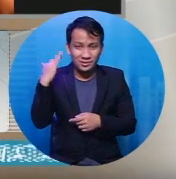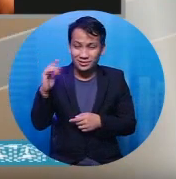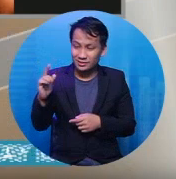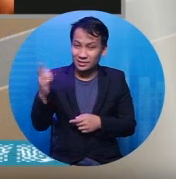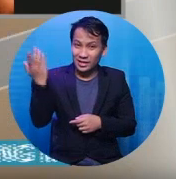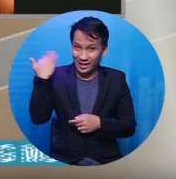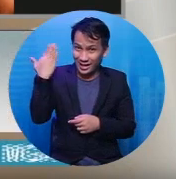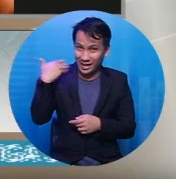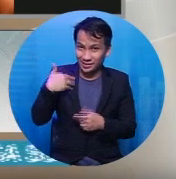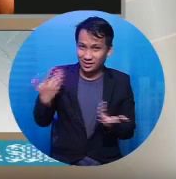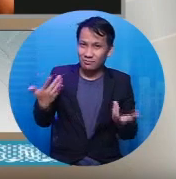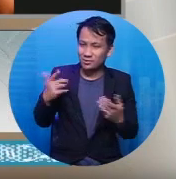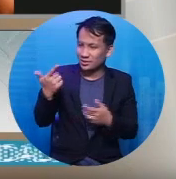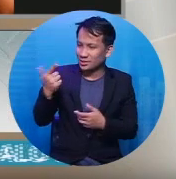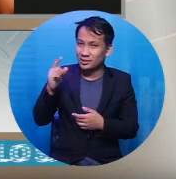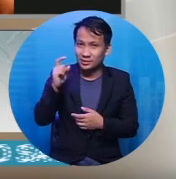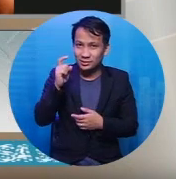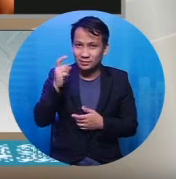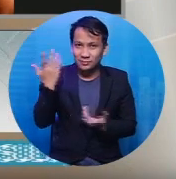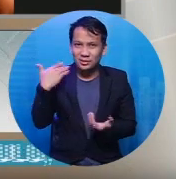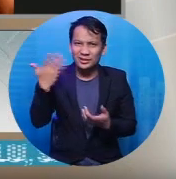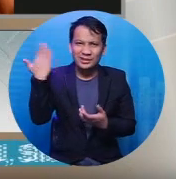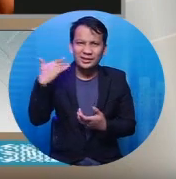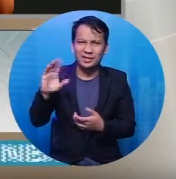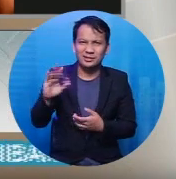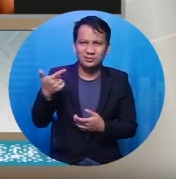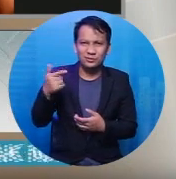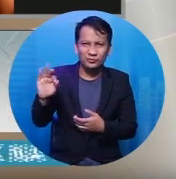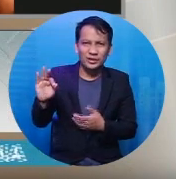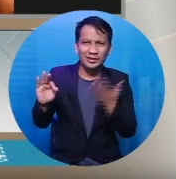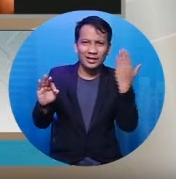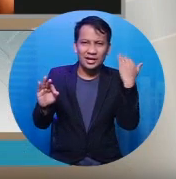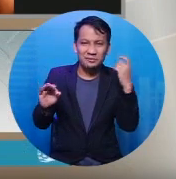Nagkaroon siya ng ex? Yung ex niya,